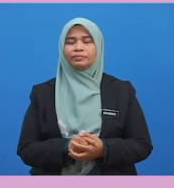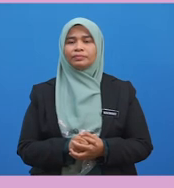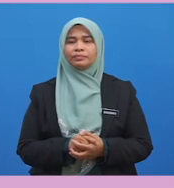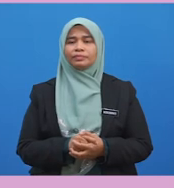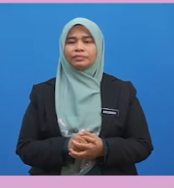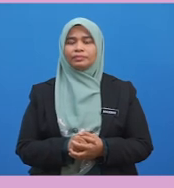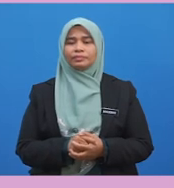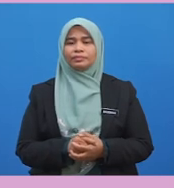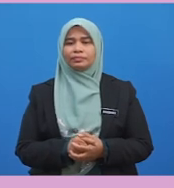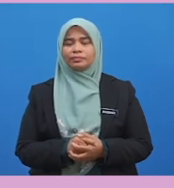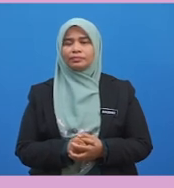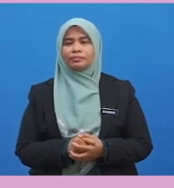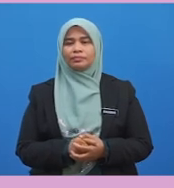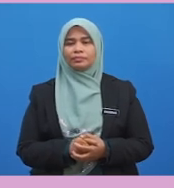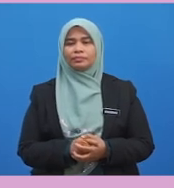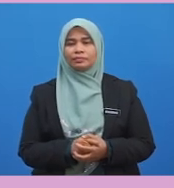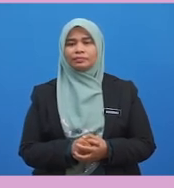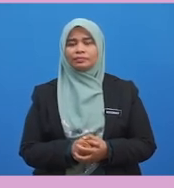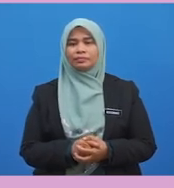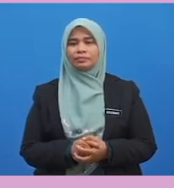Perhatikan rajah contoh ini.